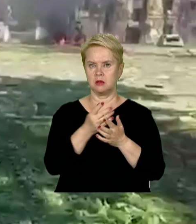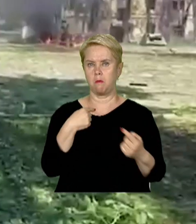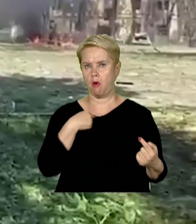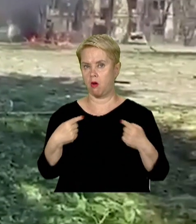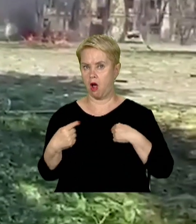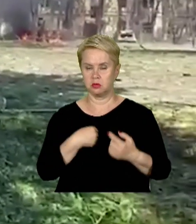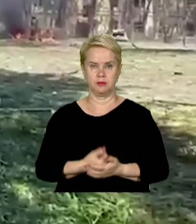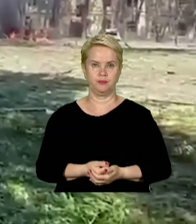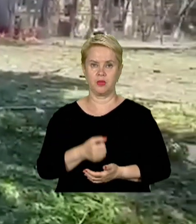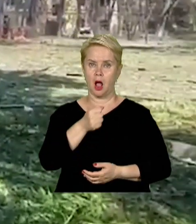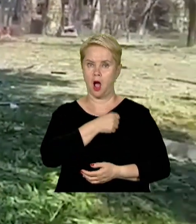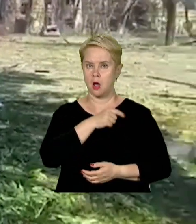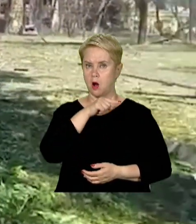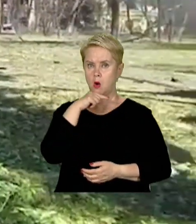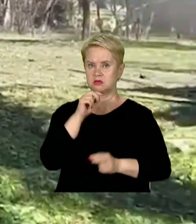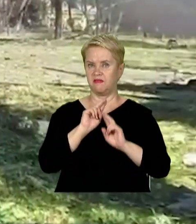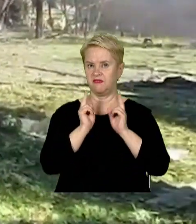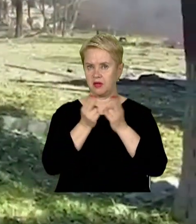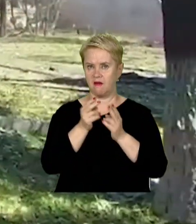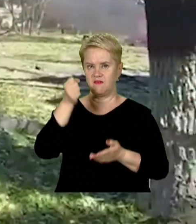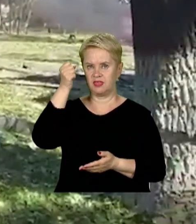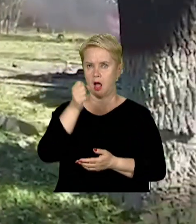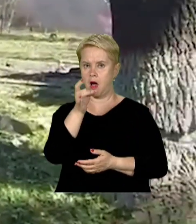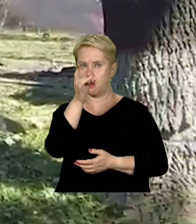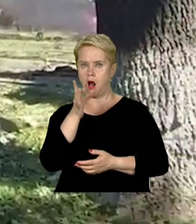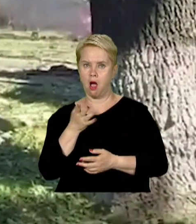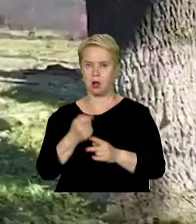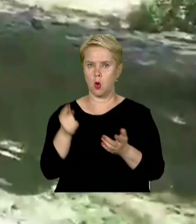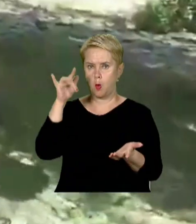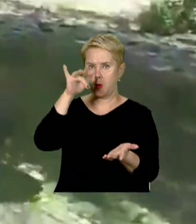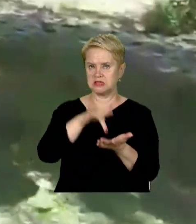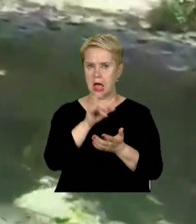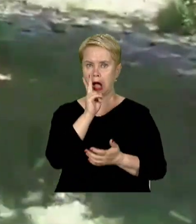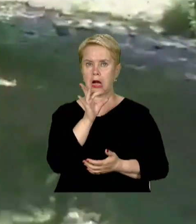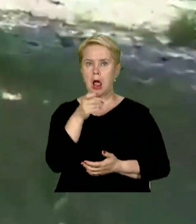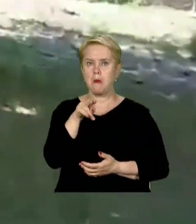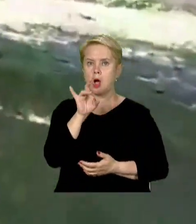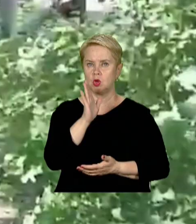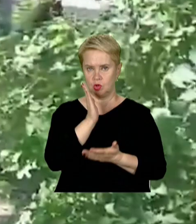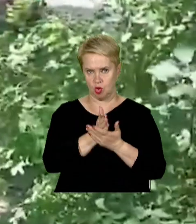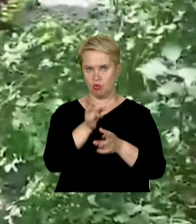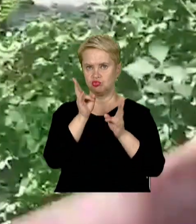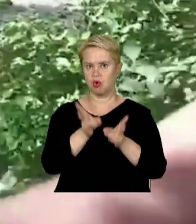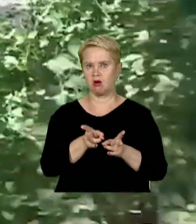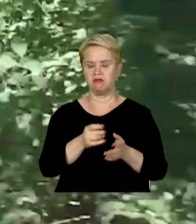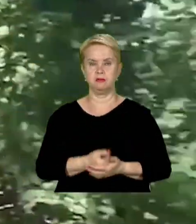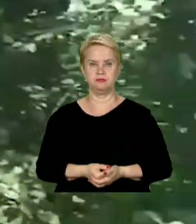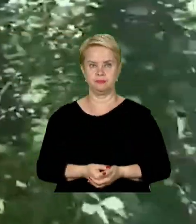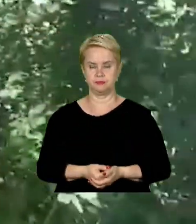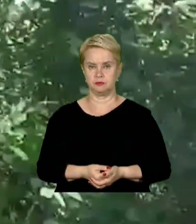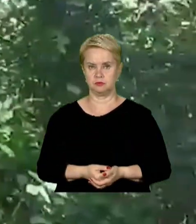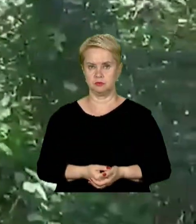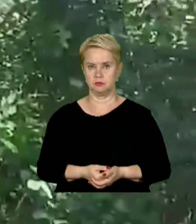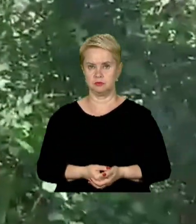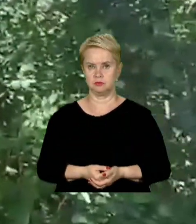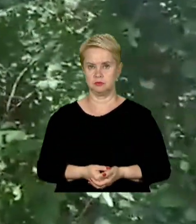поранені. Армія Російської Федерації вдарила ракетами і по центру Краматорська. Є жертви. Сусід мій перший